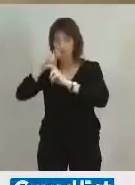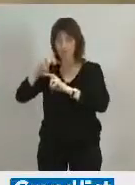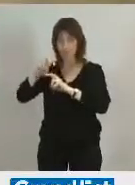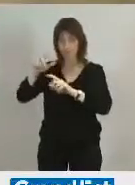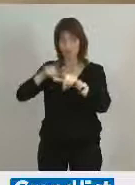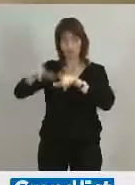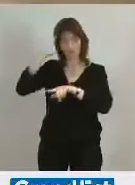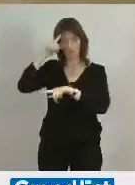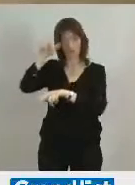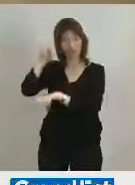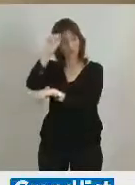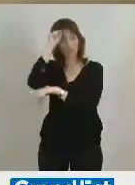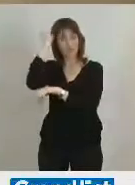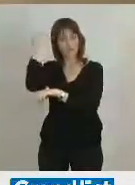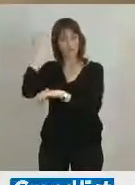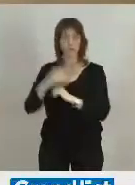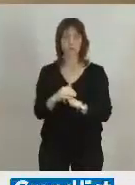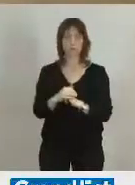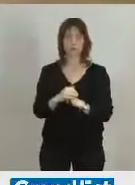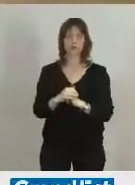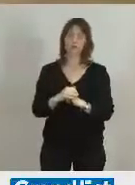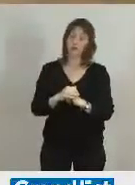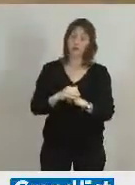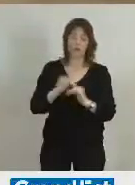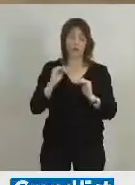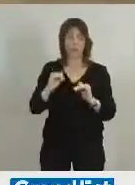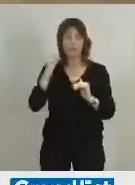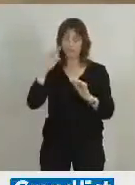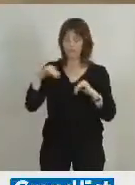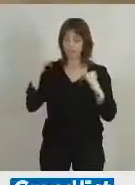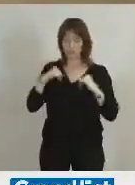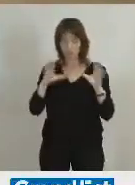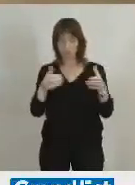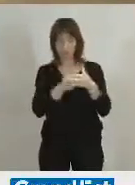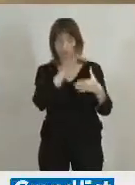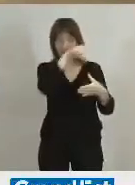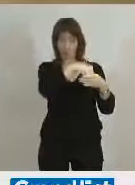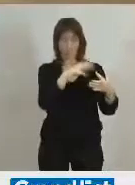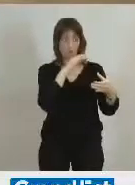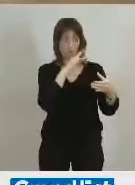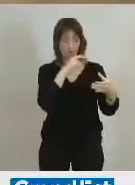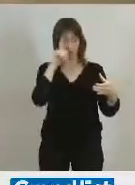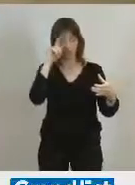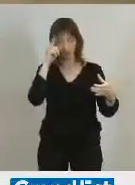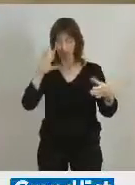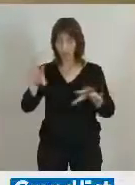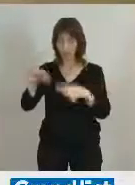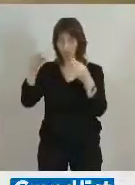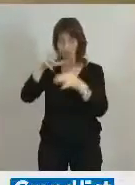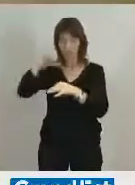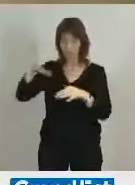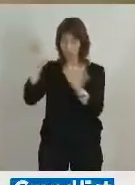stagiaires. Il serait en effet regrettable qu'un jeune ne puisse pas suivre une formation au motif qu'il n'arrive pas à se